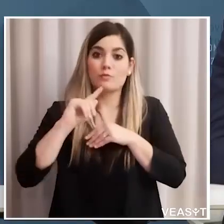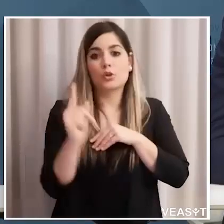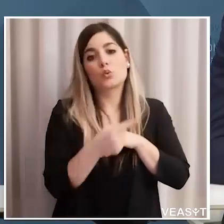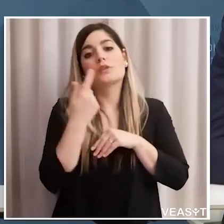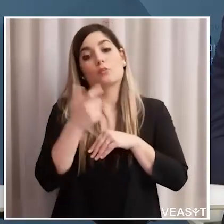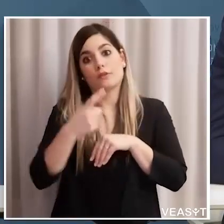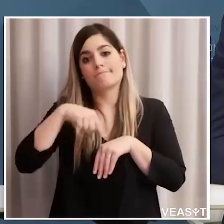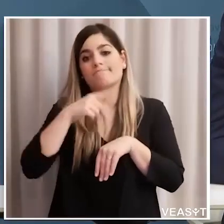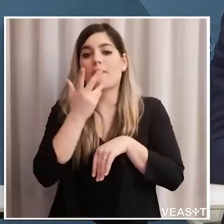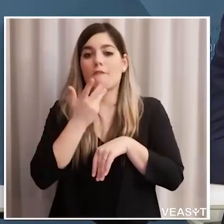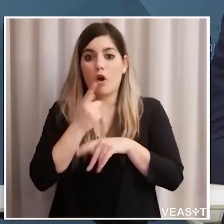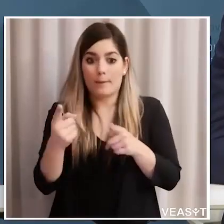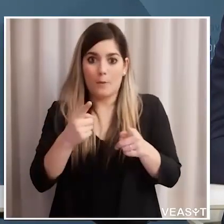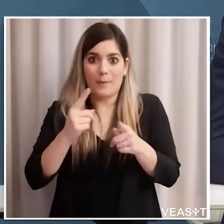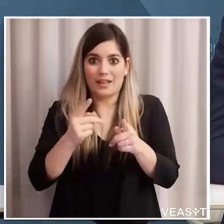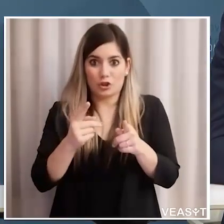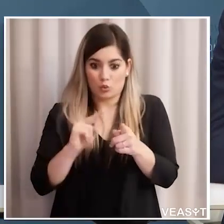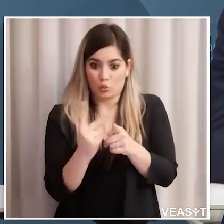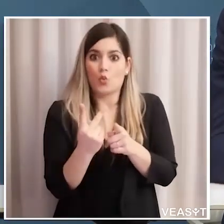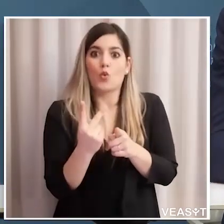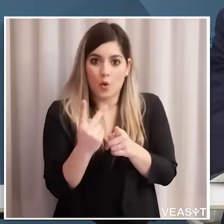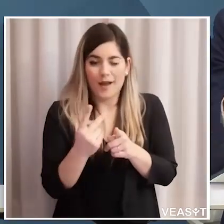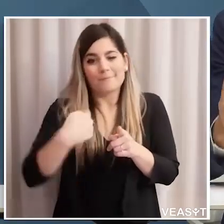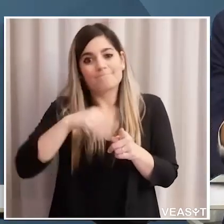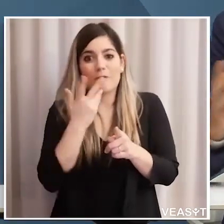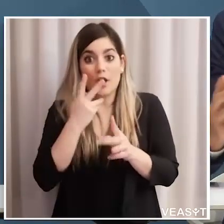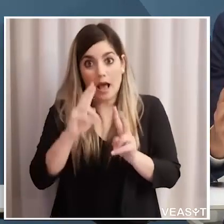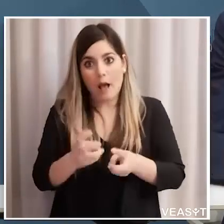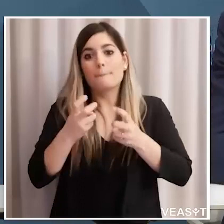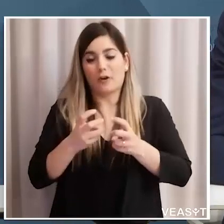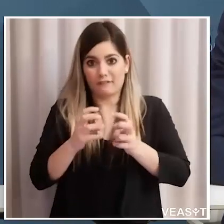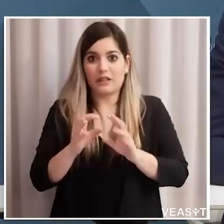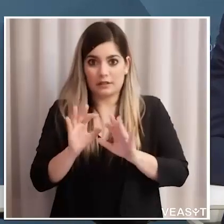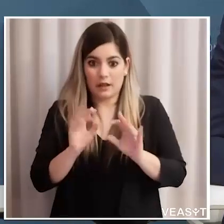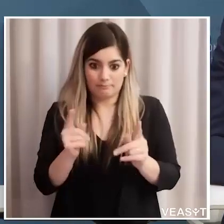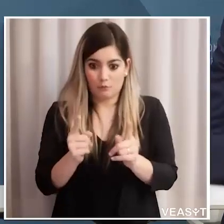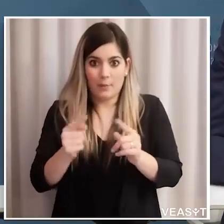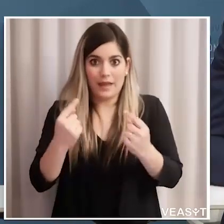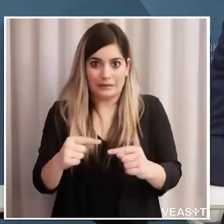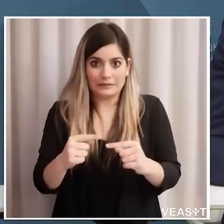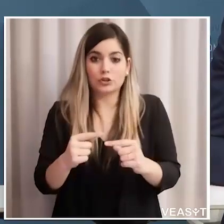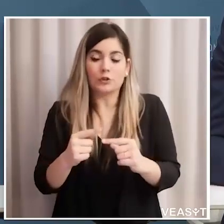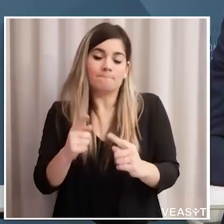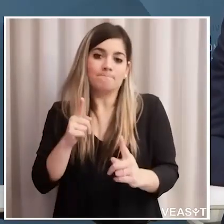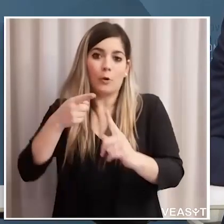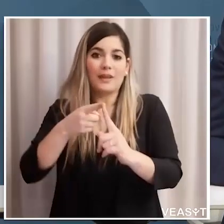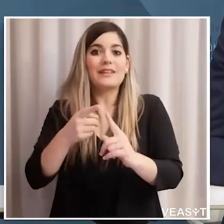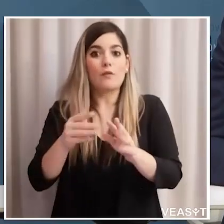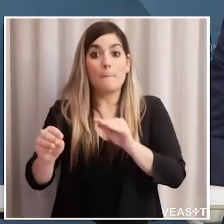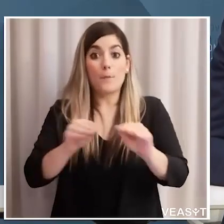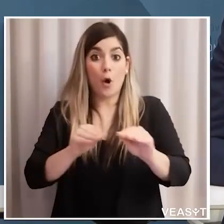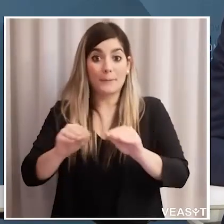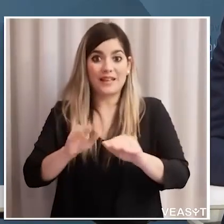proprio perché vogliamo utilizzare questo momento della fase 2, questo momento anche di stallo del movimento, per ricreare